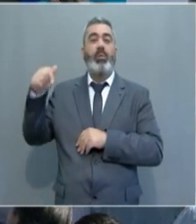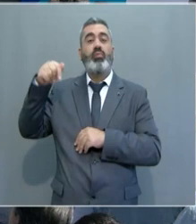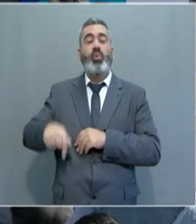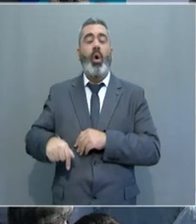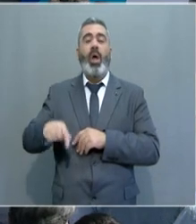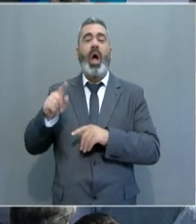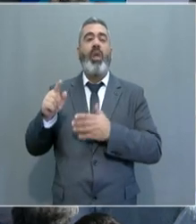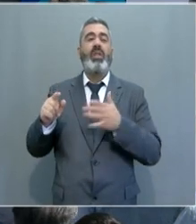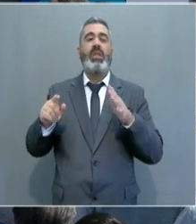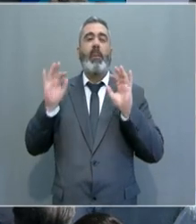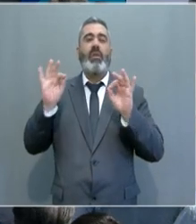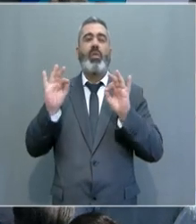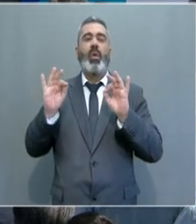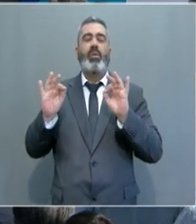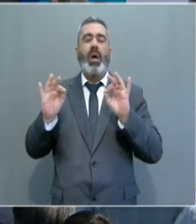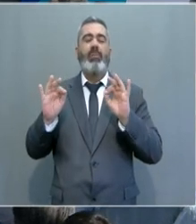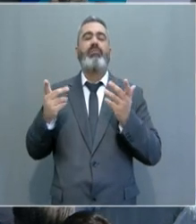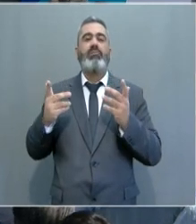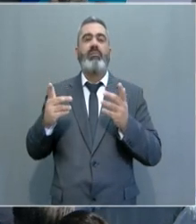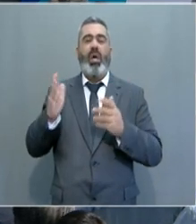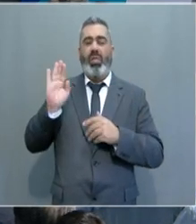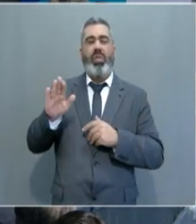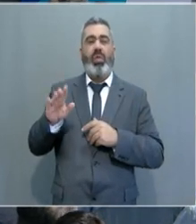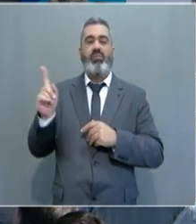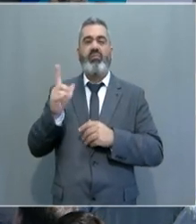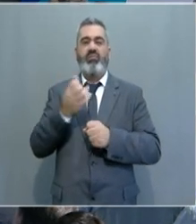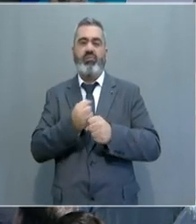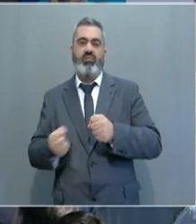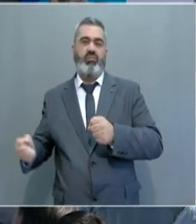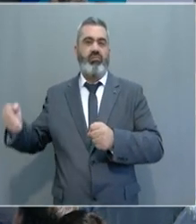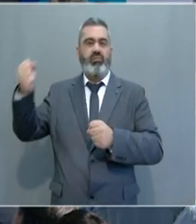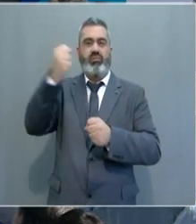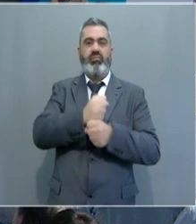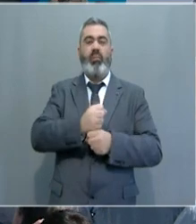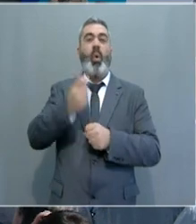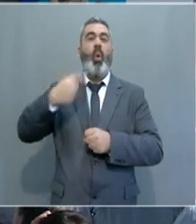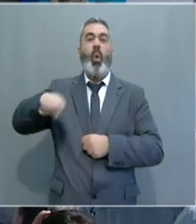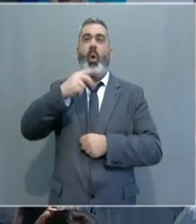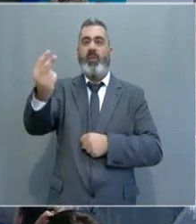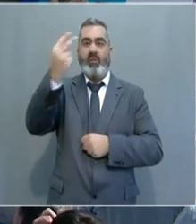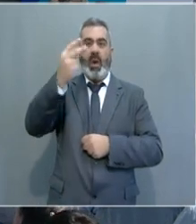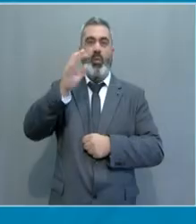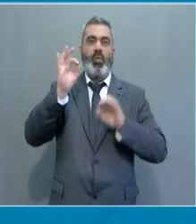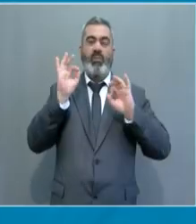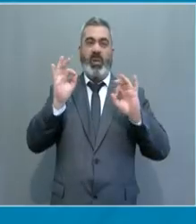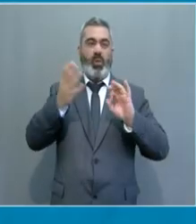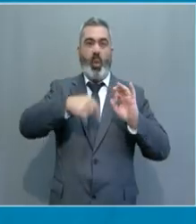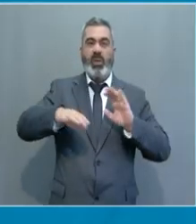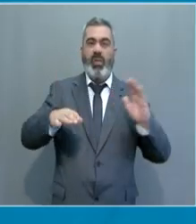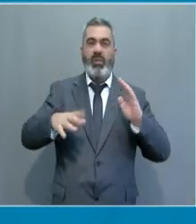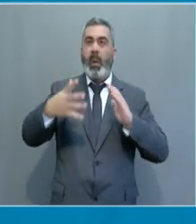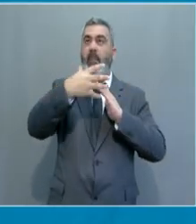Δυτική Μακεδονία μετατοπίζεται σε ένα ορόσημο πράσινης μετάβασης για όλη την Ευρώπη και αποκτά το